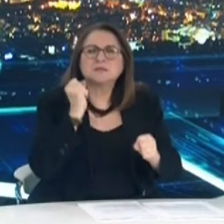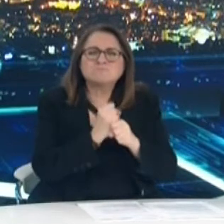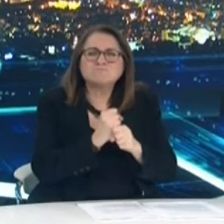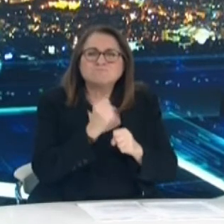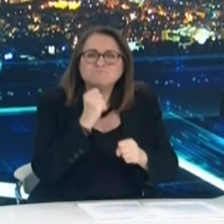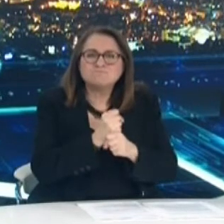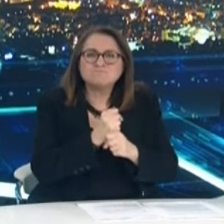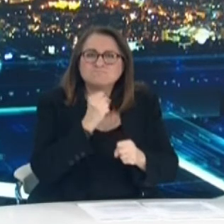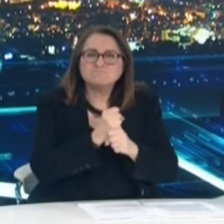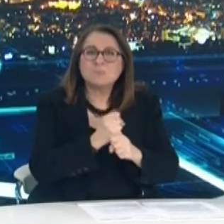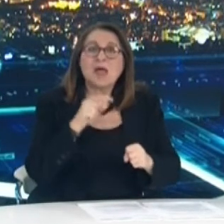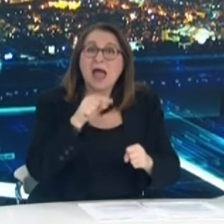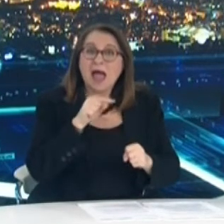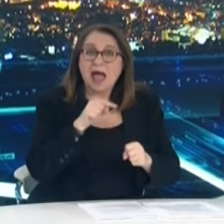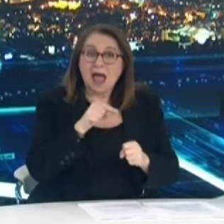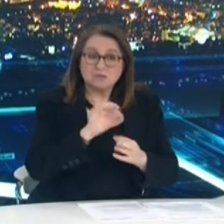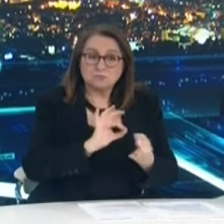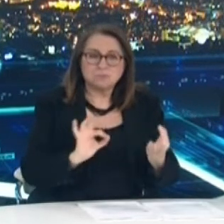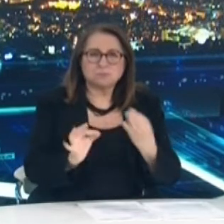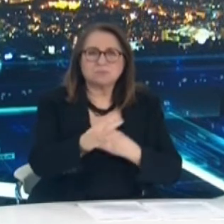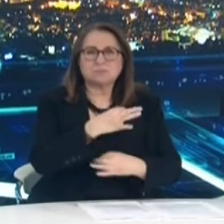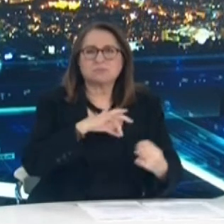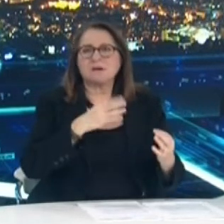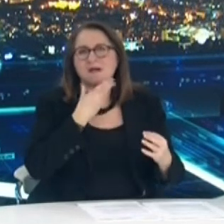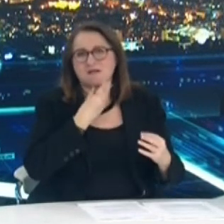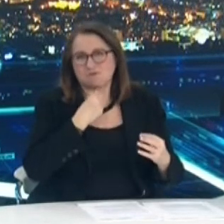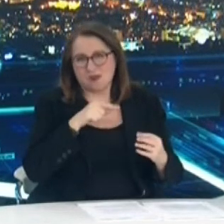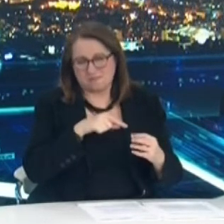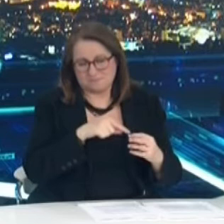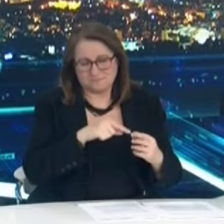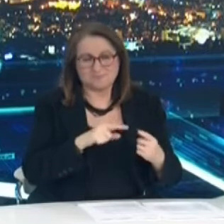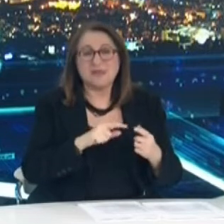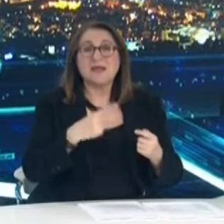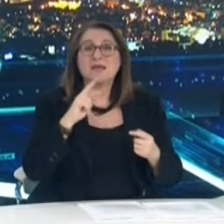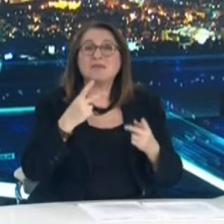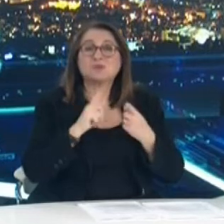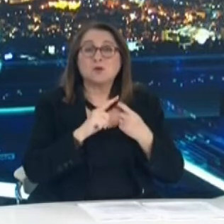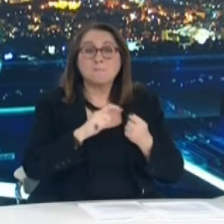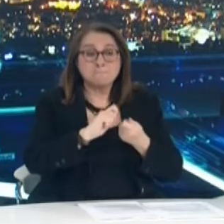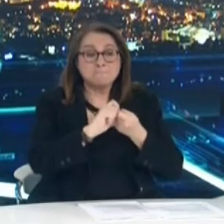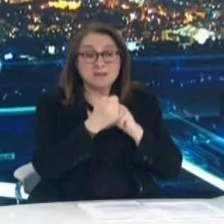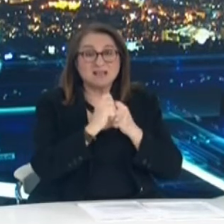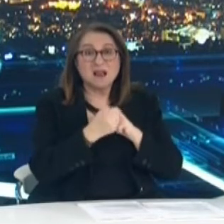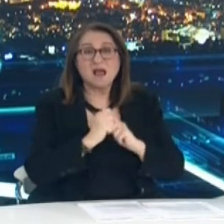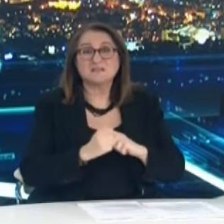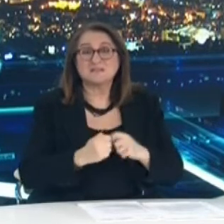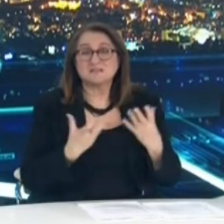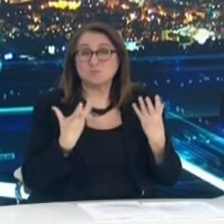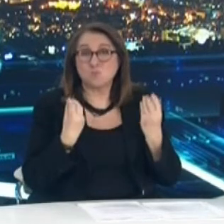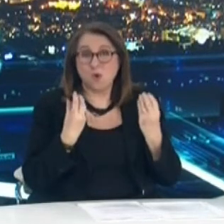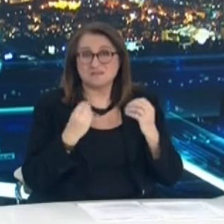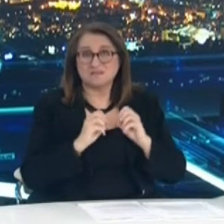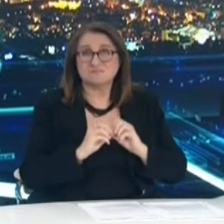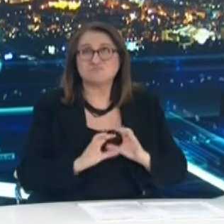η μετάδοση των λοιμόξεων του αναπνευστικού είναι πιο εύκολη. Οι μεταλλάξεις του ιού που έχουν διασπαρεί πια σε όλη την επικράτεια και σύμφωνα